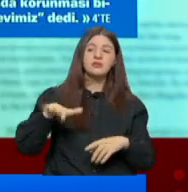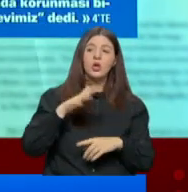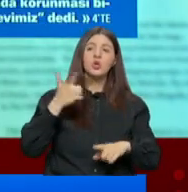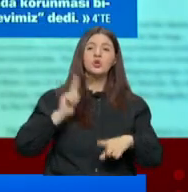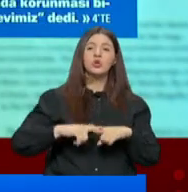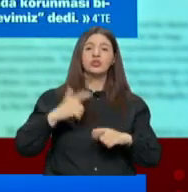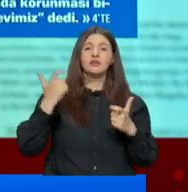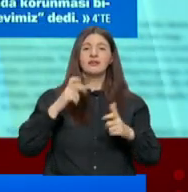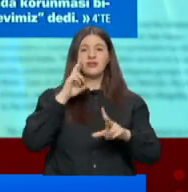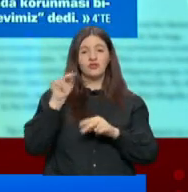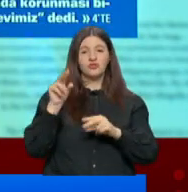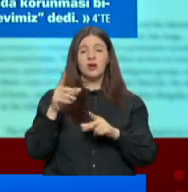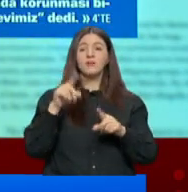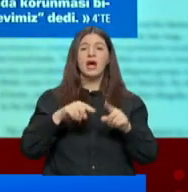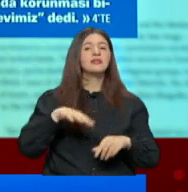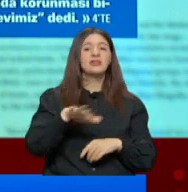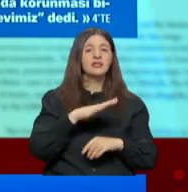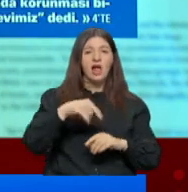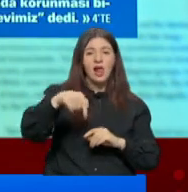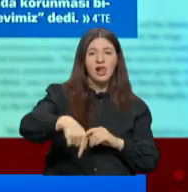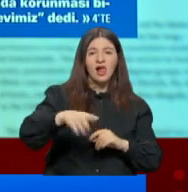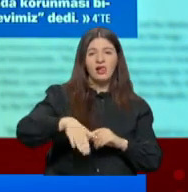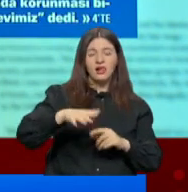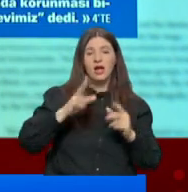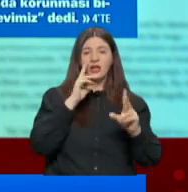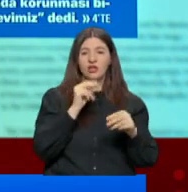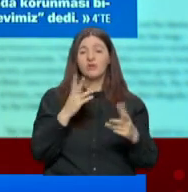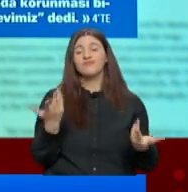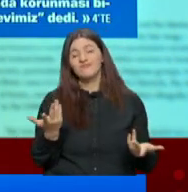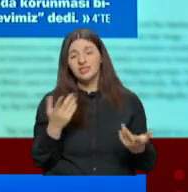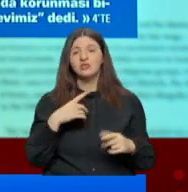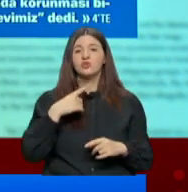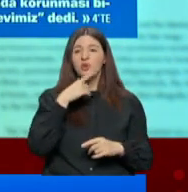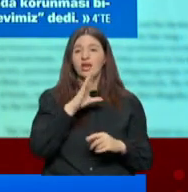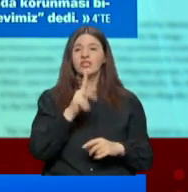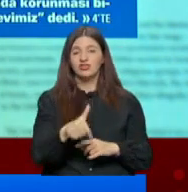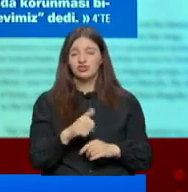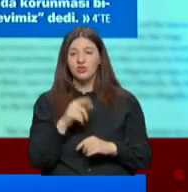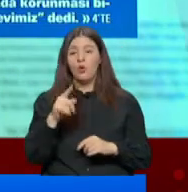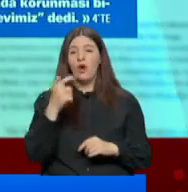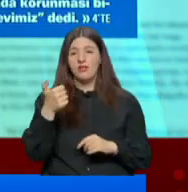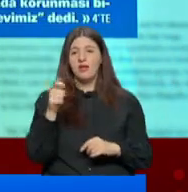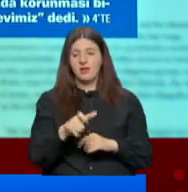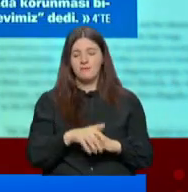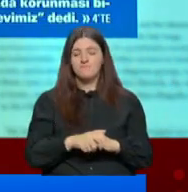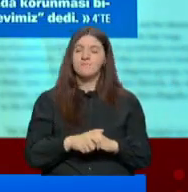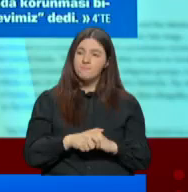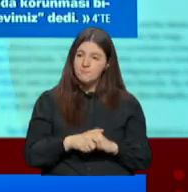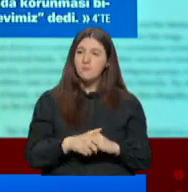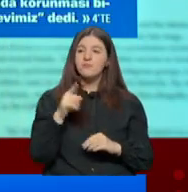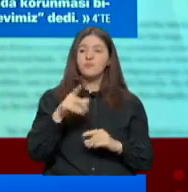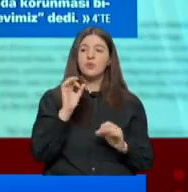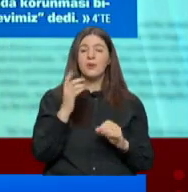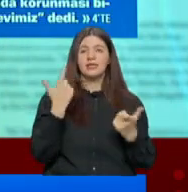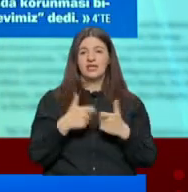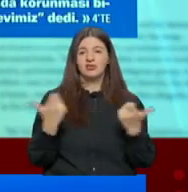lüks kameralardaydı. Bazıları ise alt kameralarda yine zorluklarla geçirdi o 6 ayı. Şimdi bu önemli